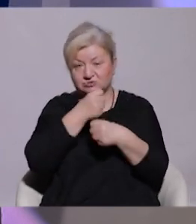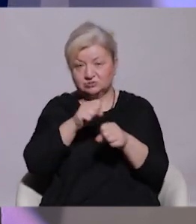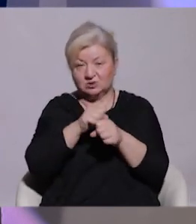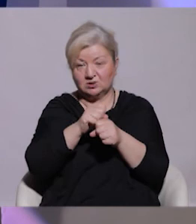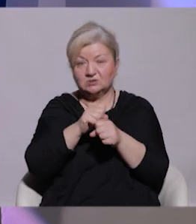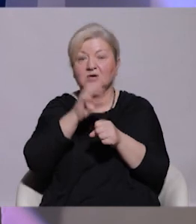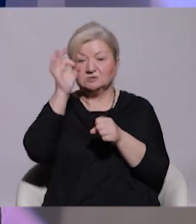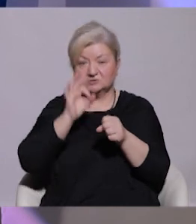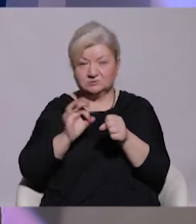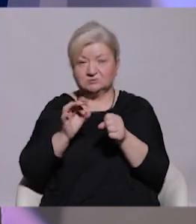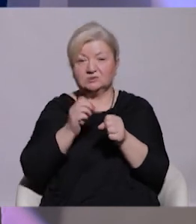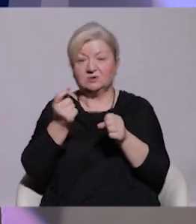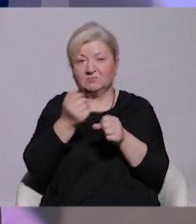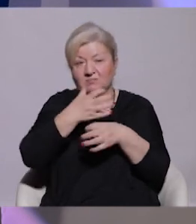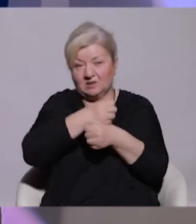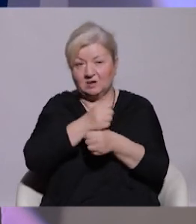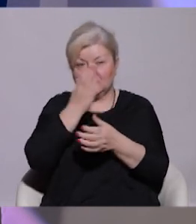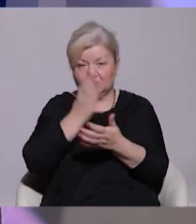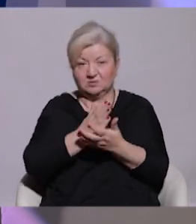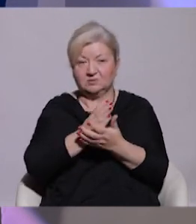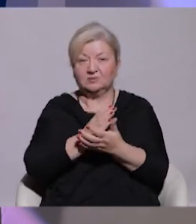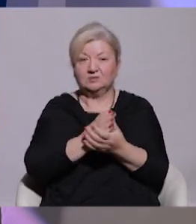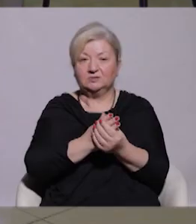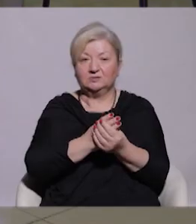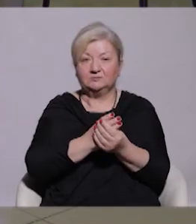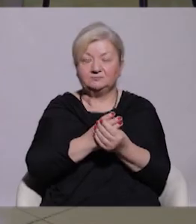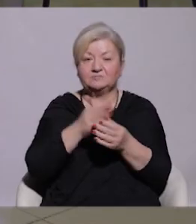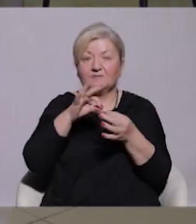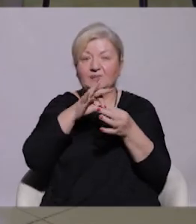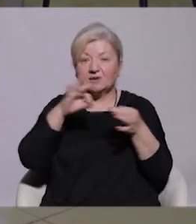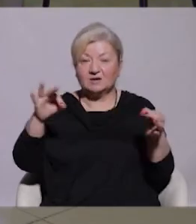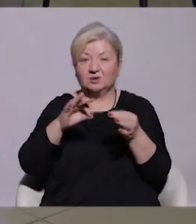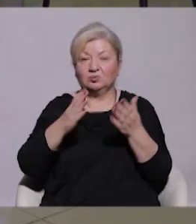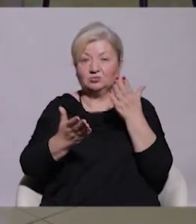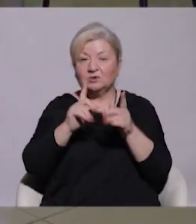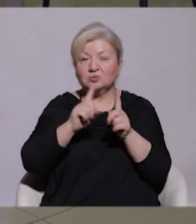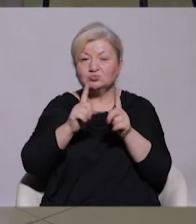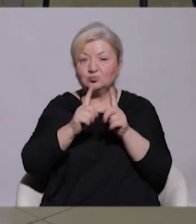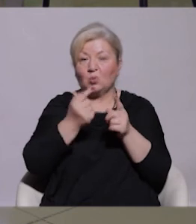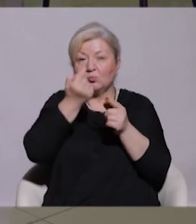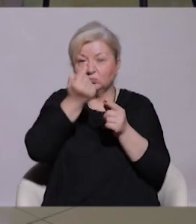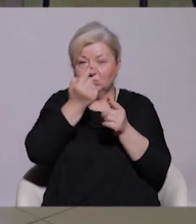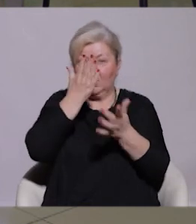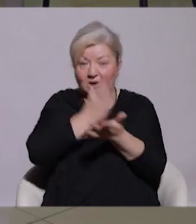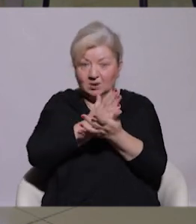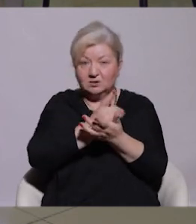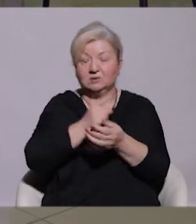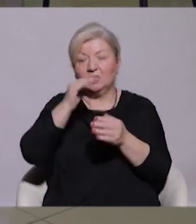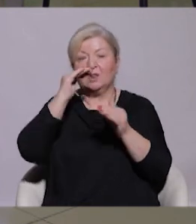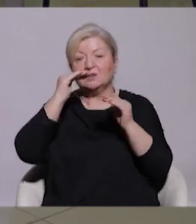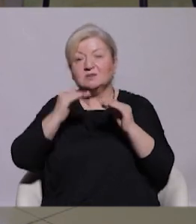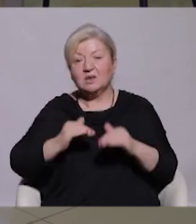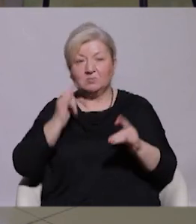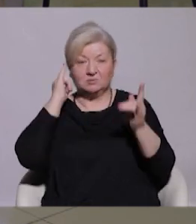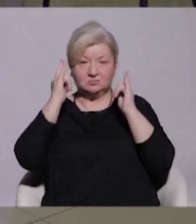სიჩქარეც და სიხშირეც უფრო ნაკლებია და ასეც არის აი ეს სიმები რაც უფრო სქელია უფრო დაბალი სიხშირის